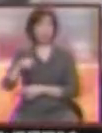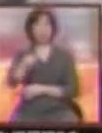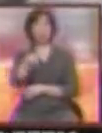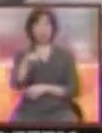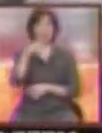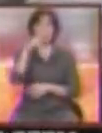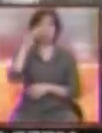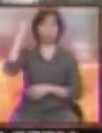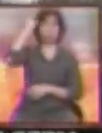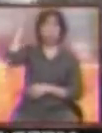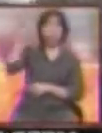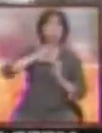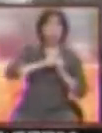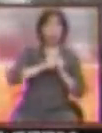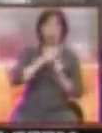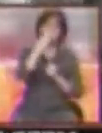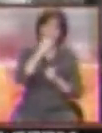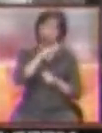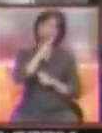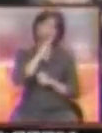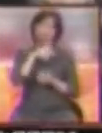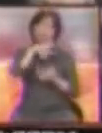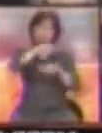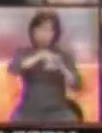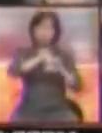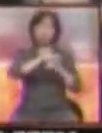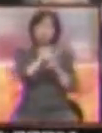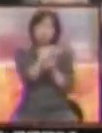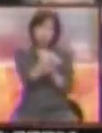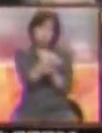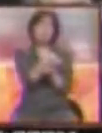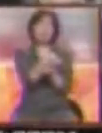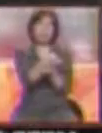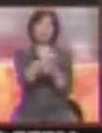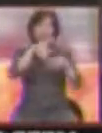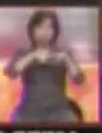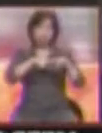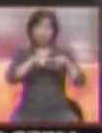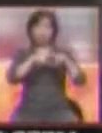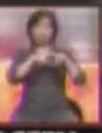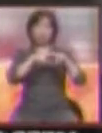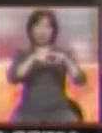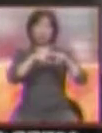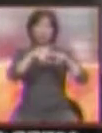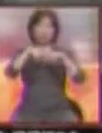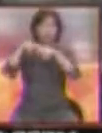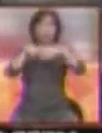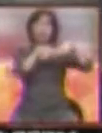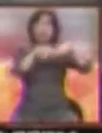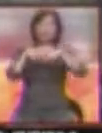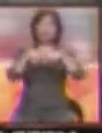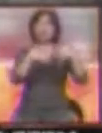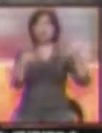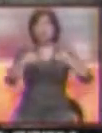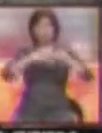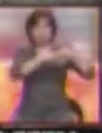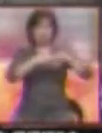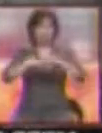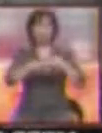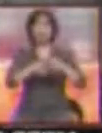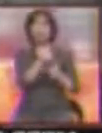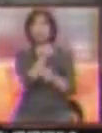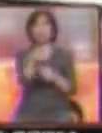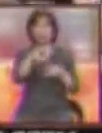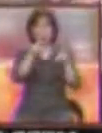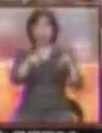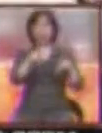May nakabaluktot, ang iba nakaupo. Ang ilan gumawa ng duyan para makahiga ng diretso. 20 tao lang ang kapasidad ng